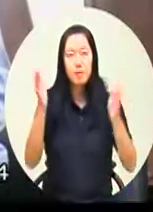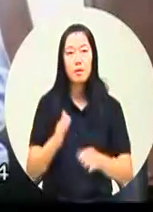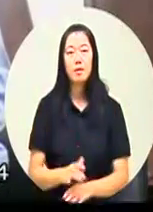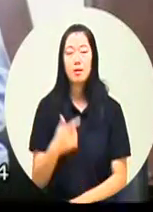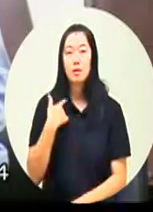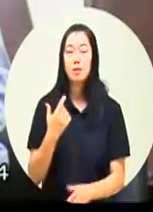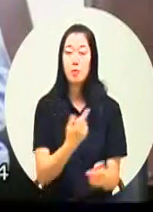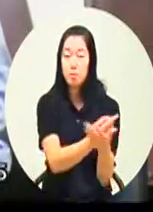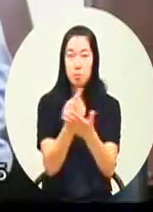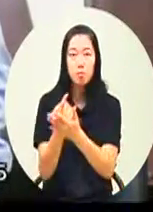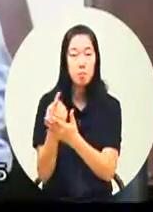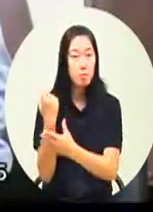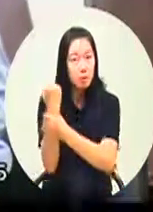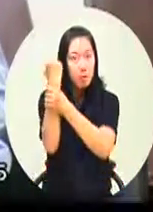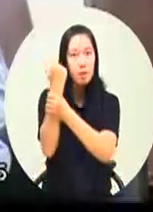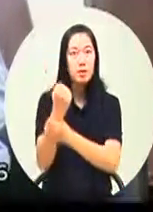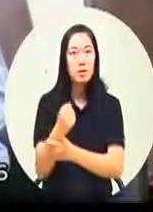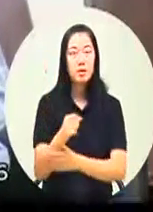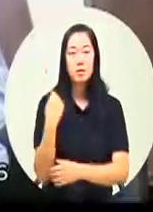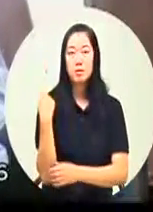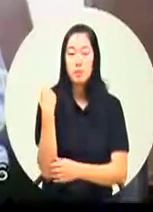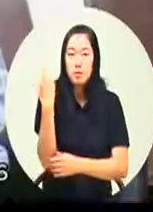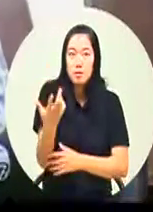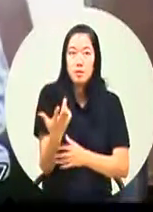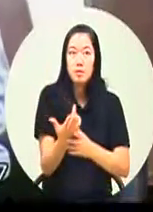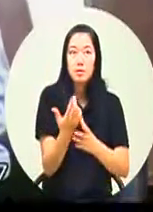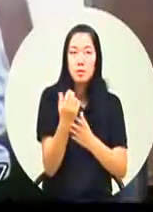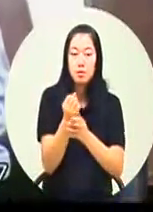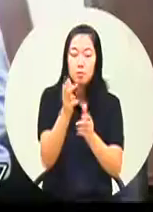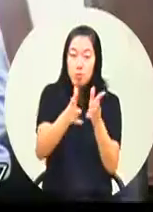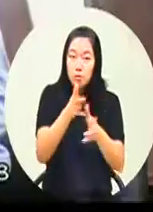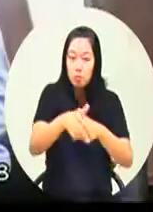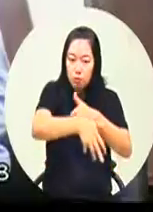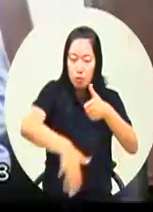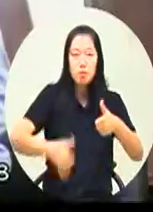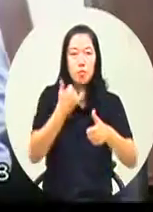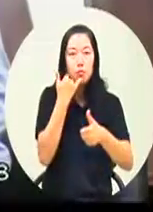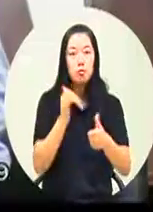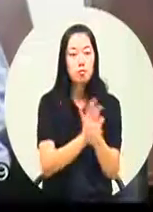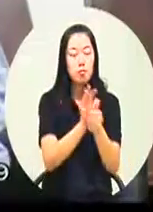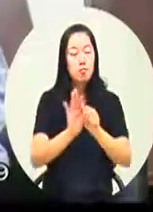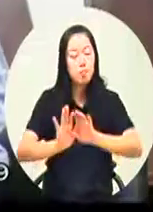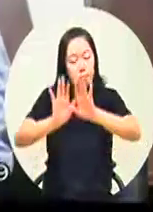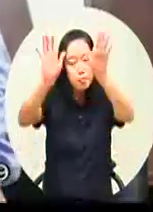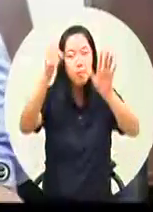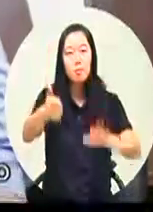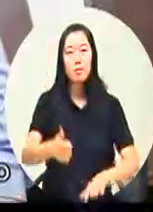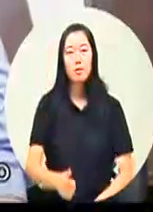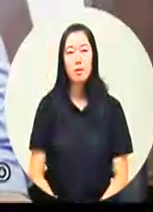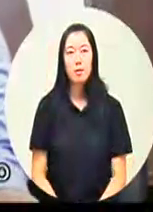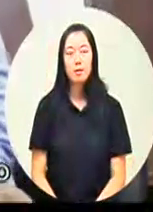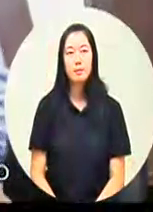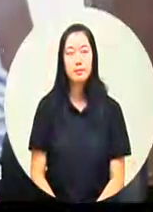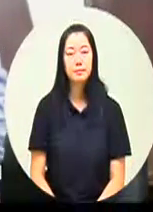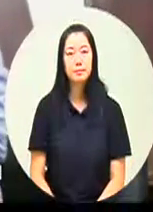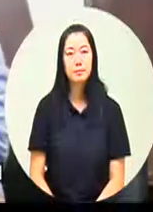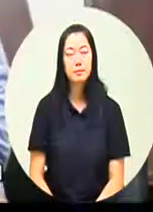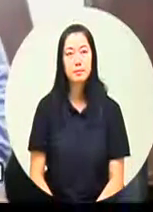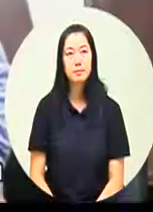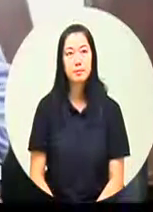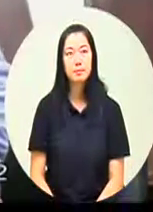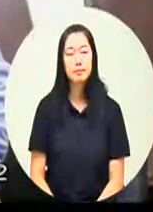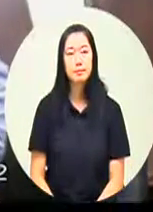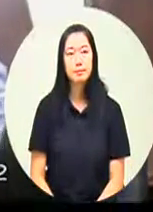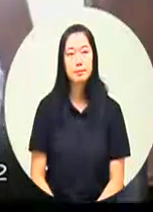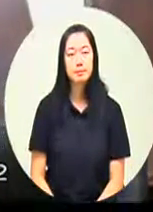持新的产业，在地的产业能够发展，这是另外一个所谓我们在推动这个价值。那第二